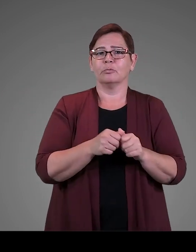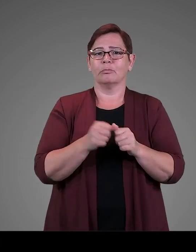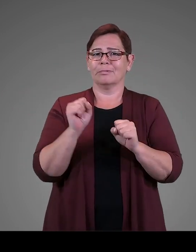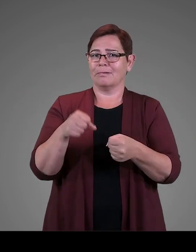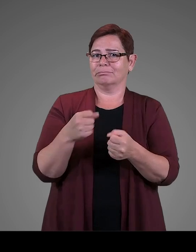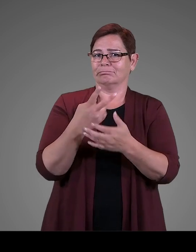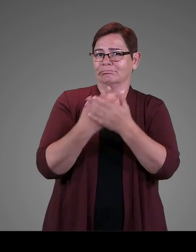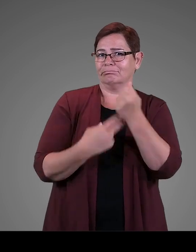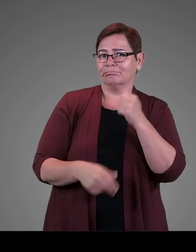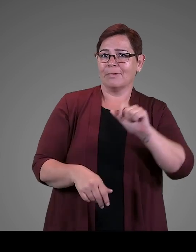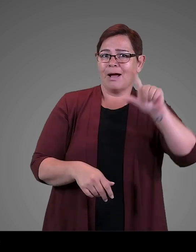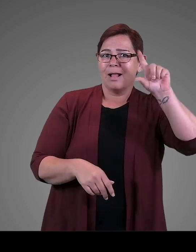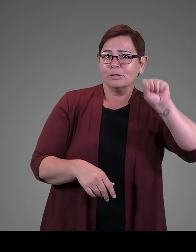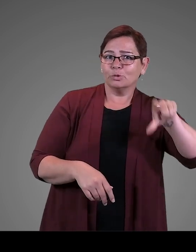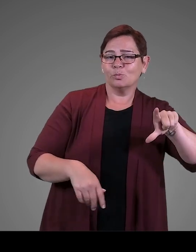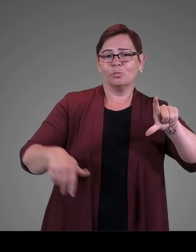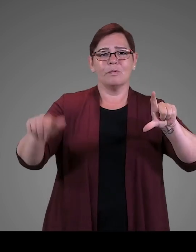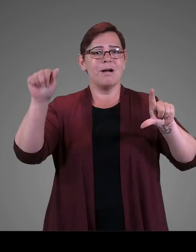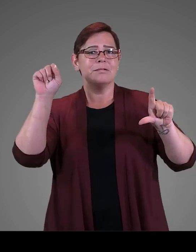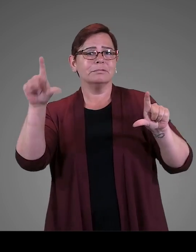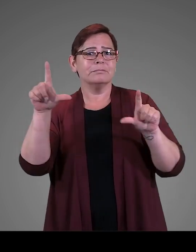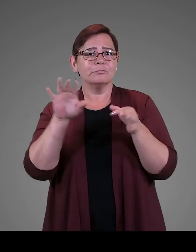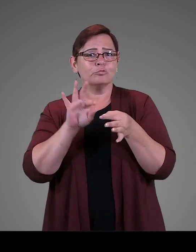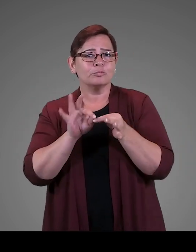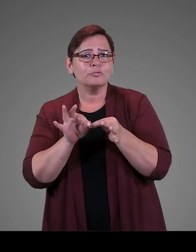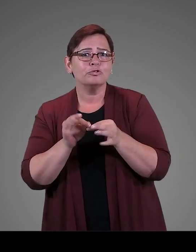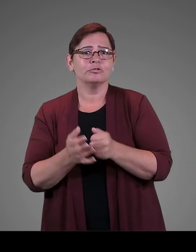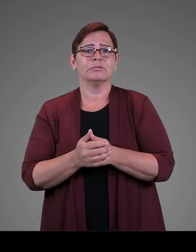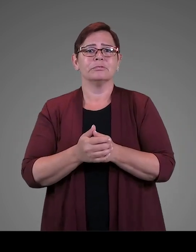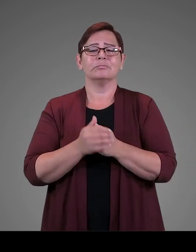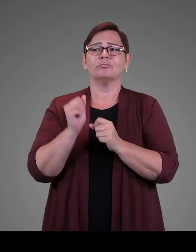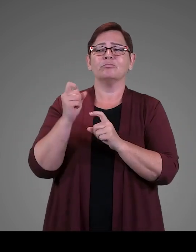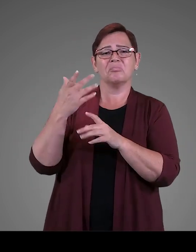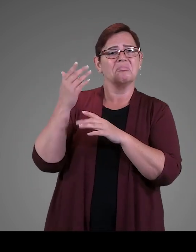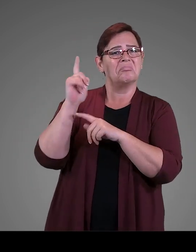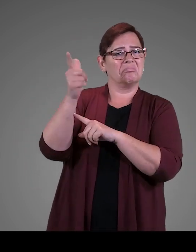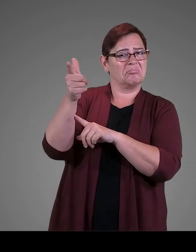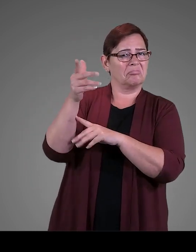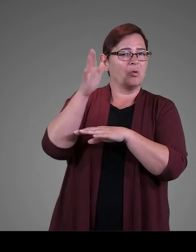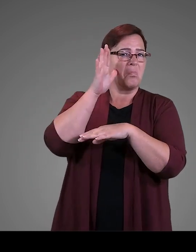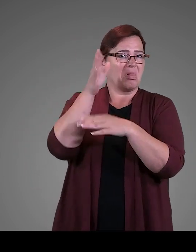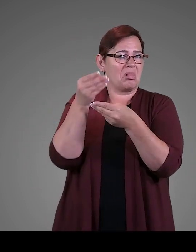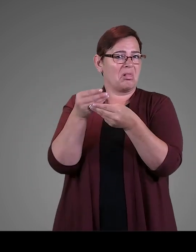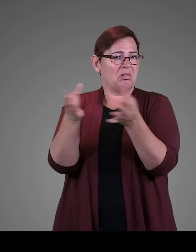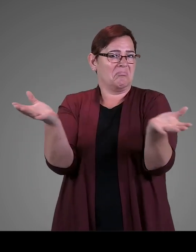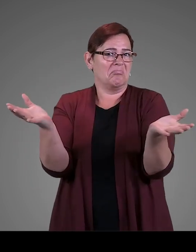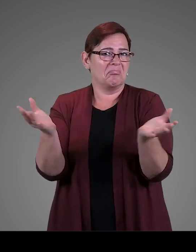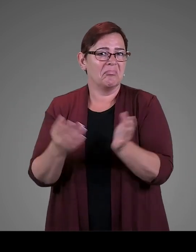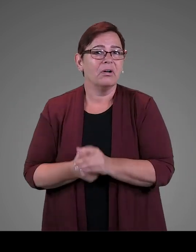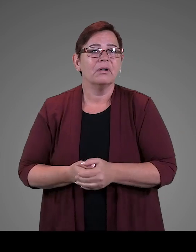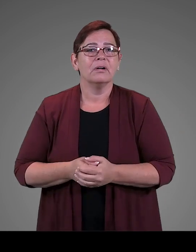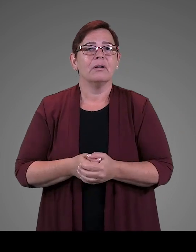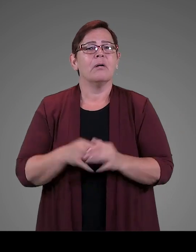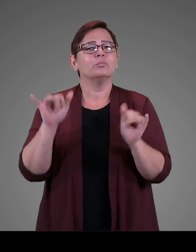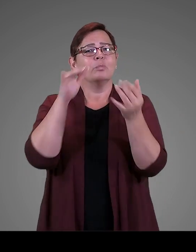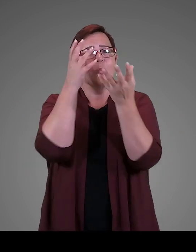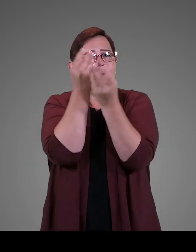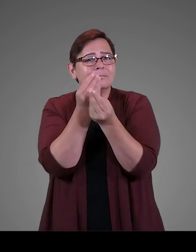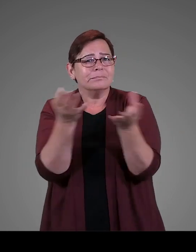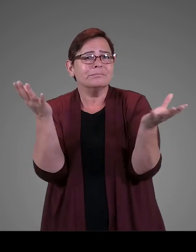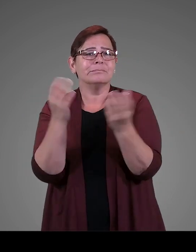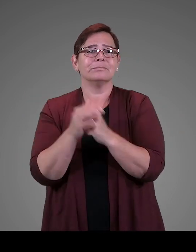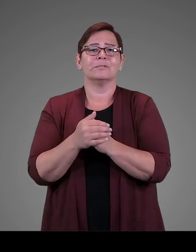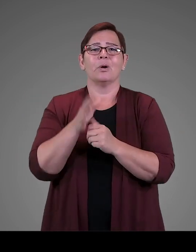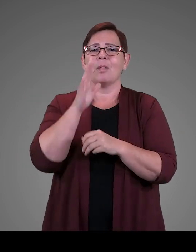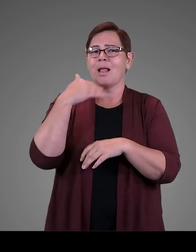pour qu'on puisse faire une interprétation LSQ ASL pour que ça soit disponible plus tard.